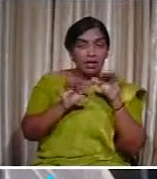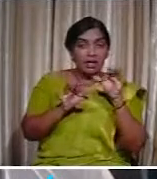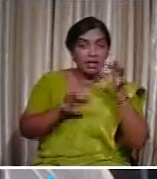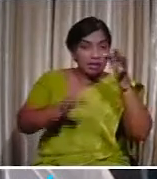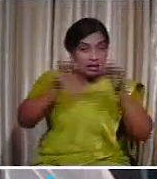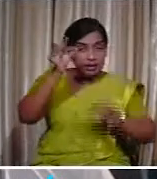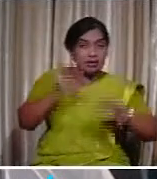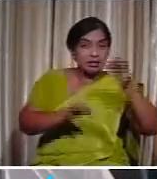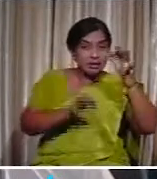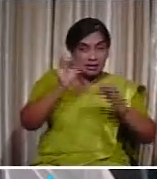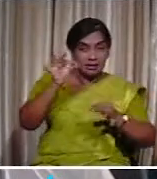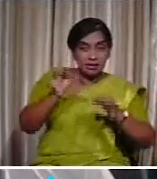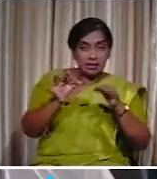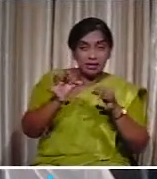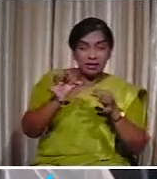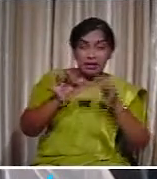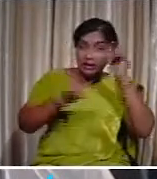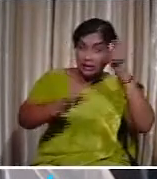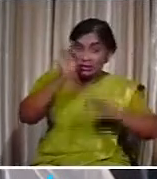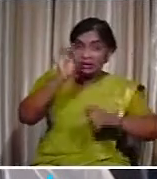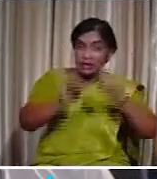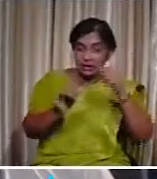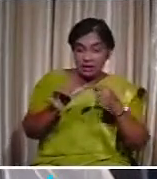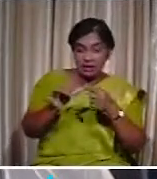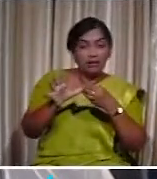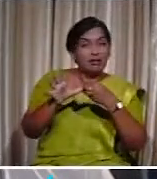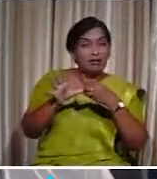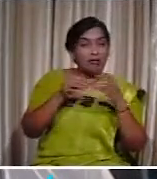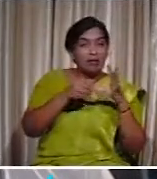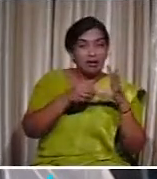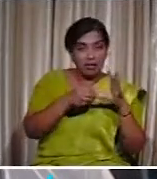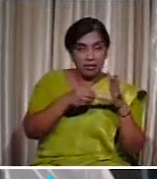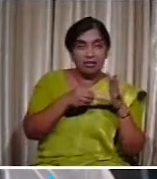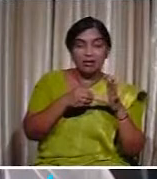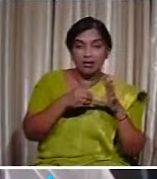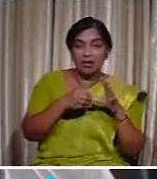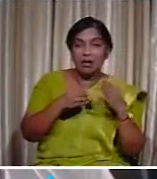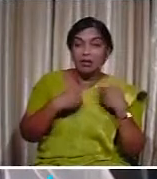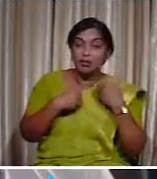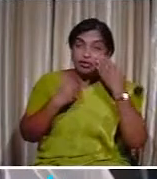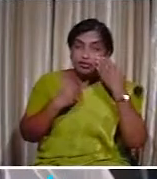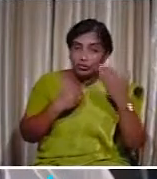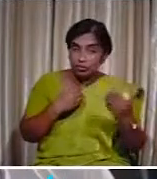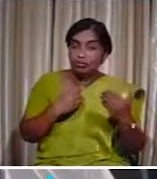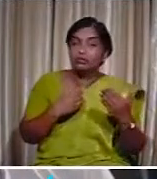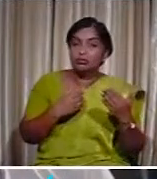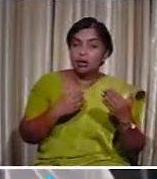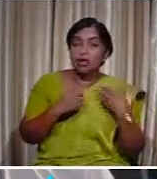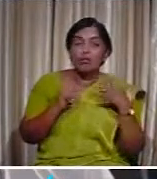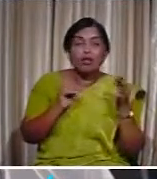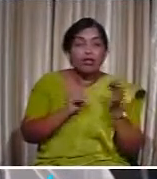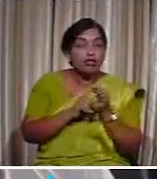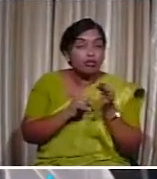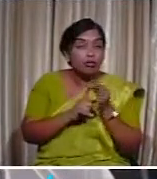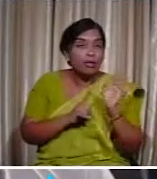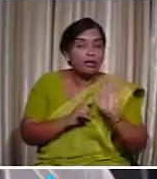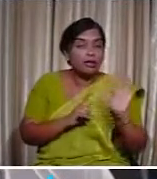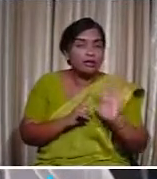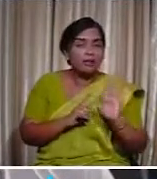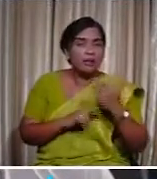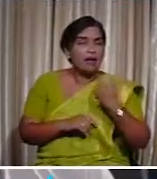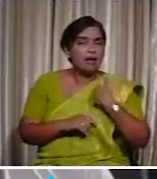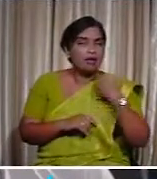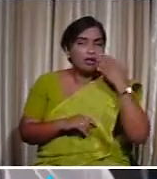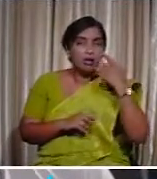කිරි ඇදපු තන් වලින් කිරි ඇදලා කරකට ඇදලා තිබුණා. ඒ අපි දැක්කේ අපේ තියෙන දුප්පත්කම නෙවෙයි. අපි